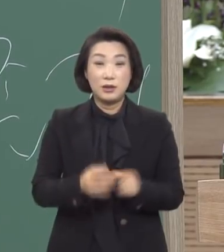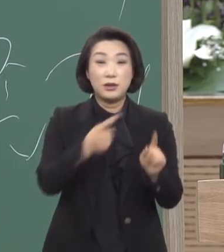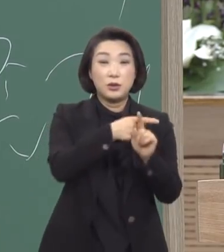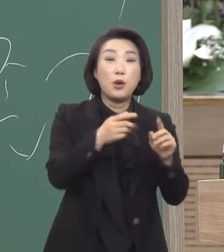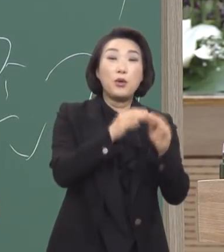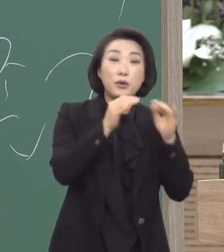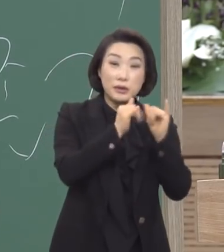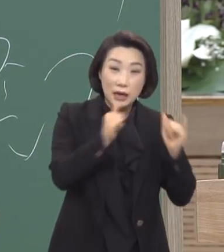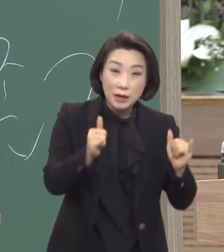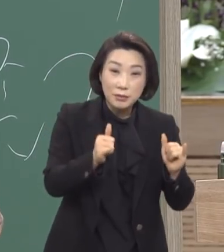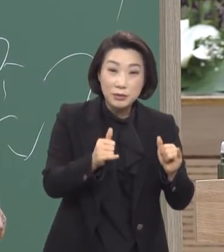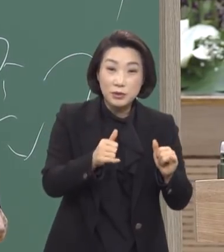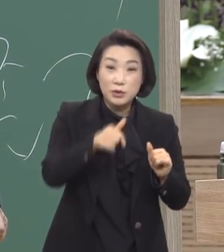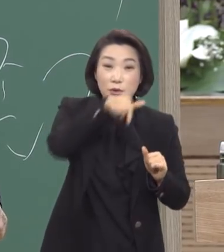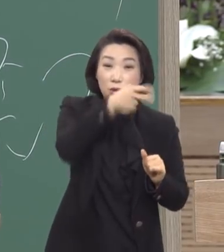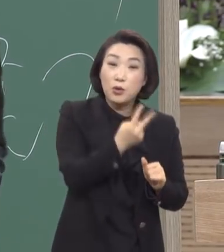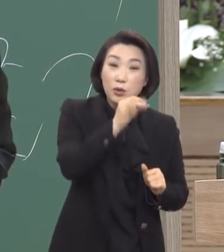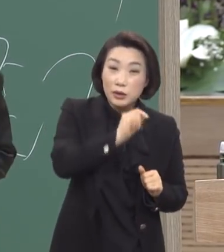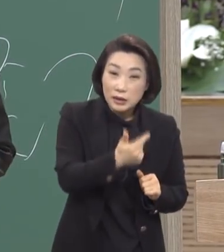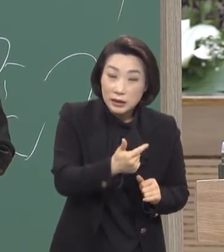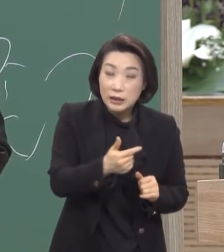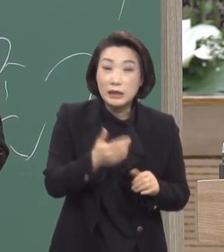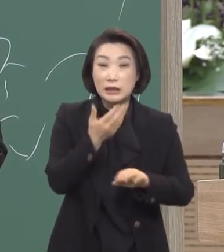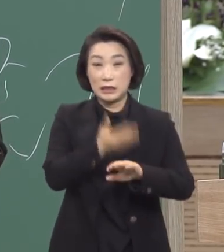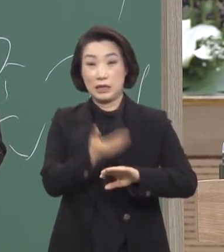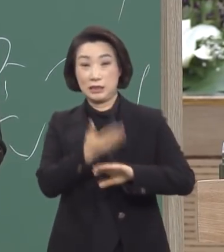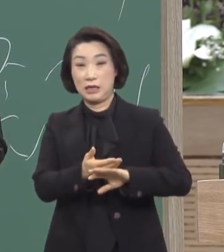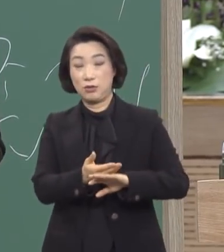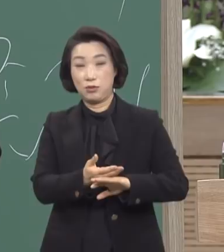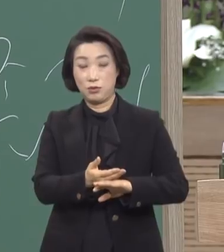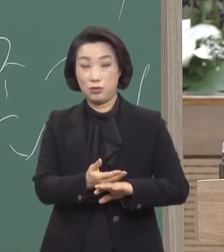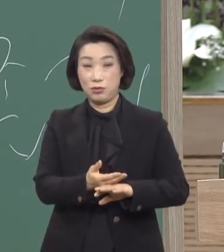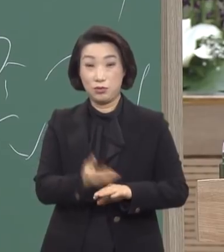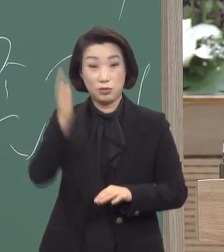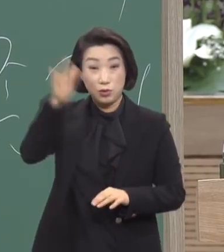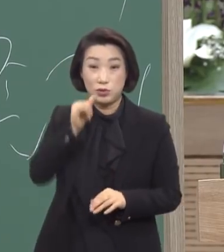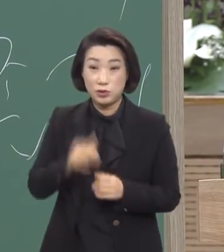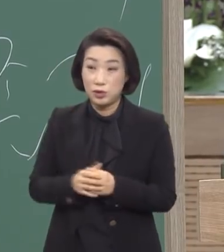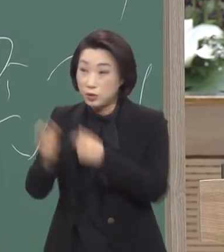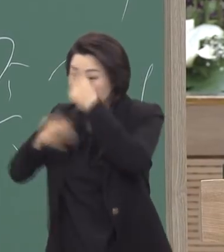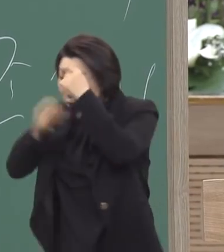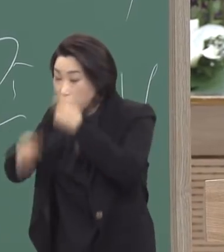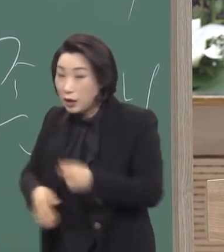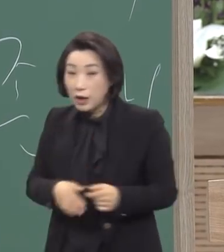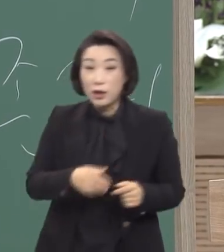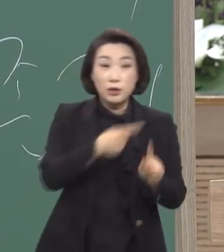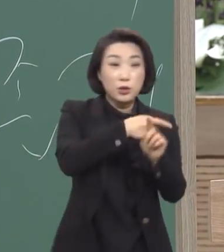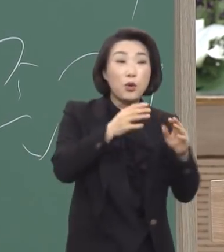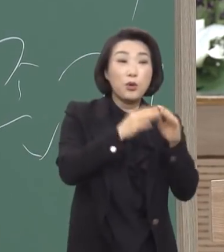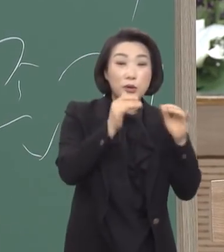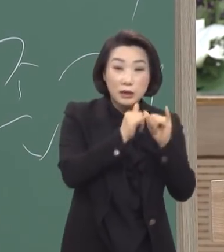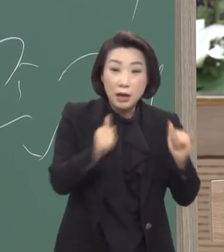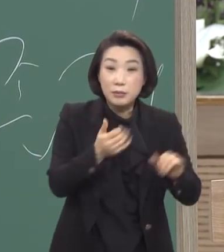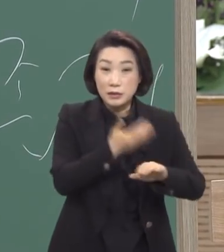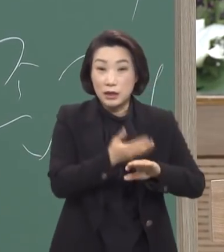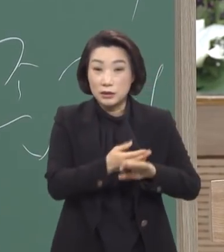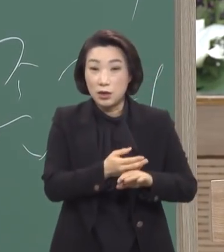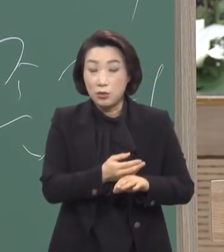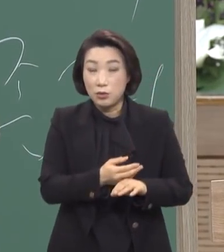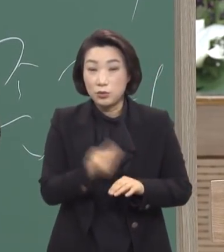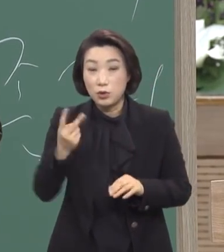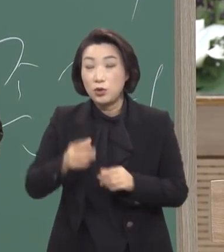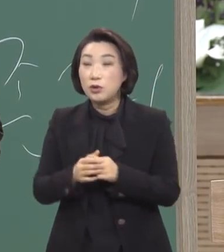교인이 다른 게 뭐냐 그 얘기요. 성도와 교인이 다른 게 뭐냐, 응?